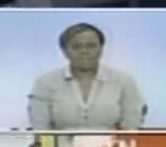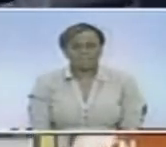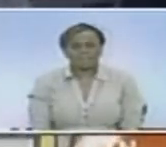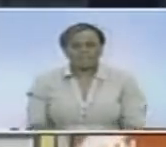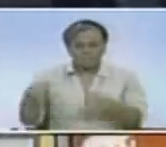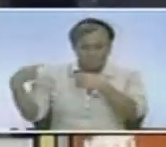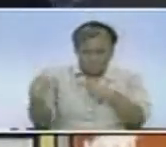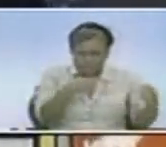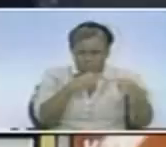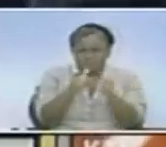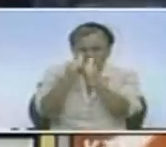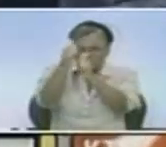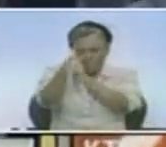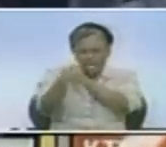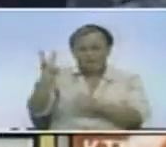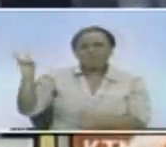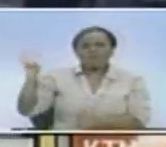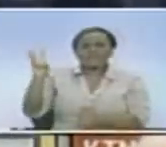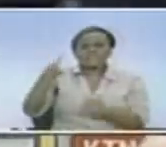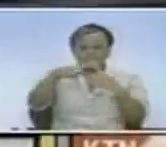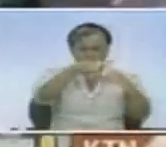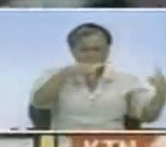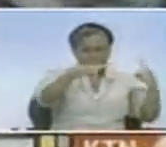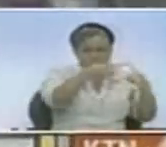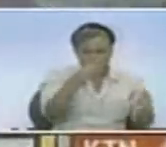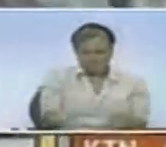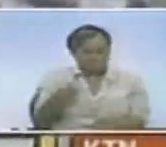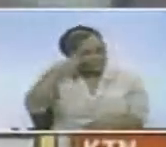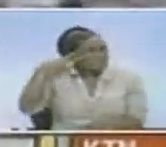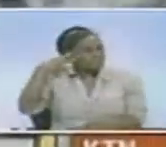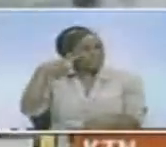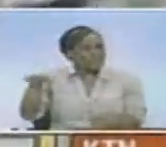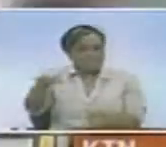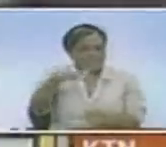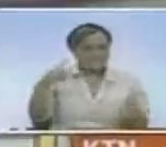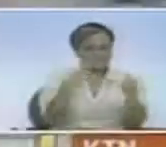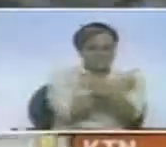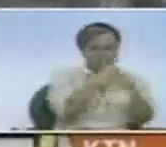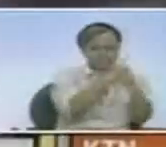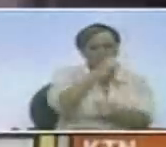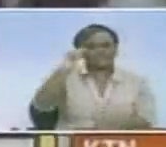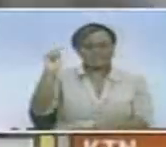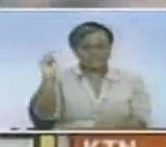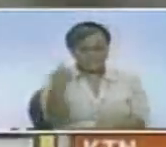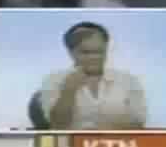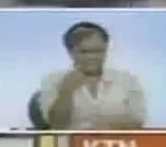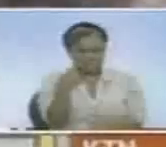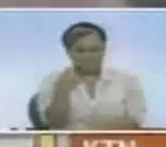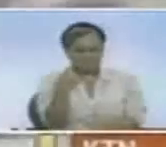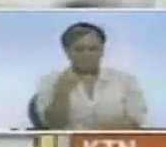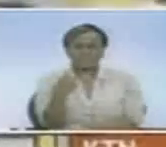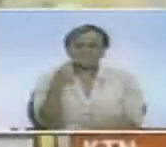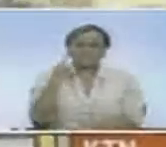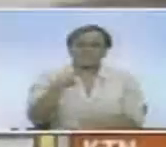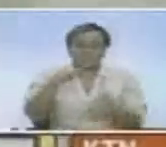Vita vya kimbari eneo la Wajia na mauaji ya mashambulizi ya kigaidi maeneo mbalimbali ya Kenya ikiwemo Mpeketoni ndilo